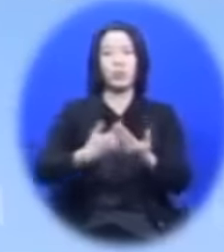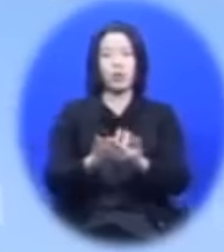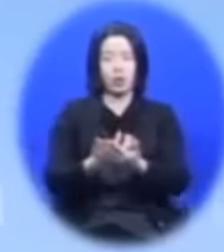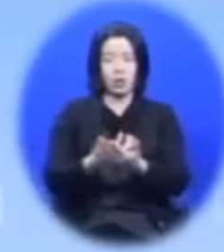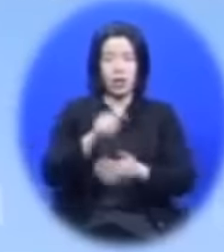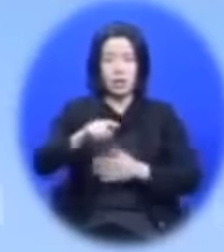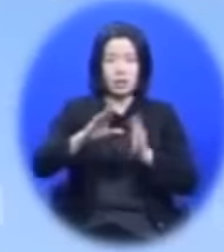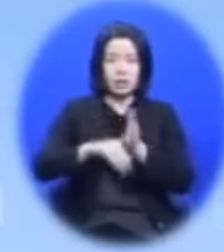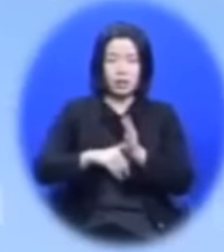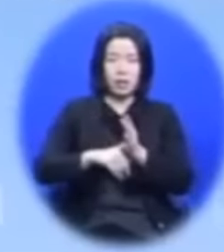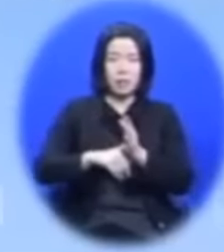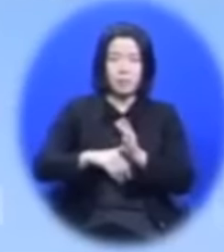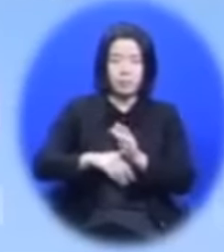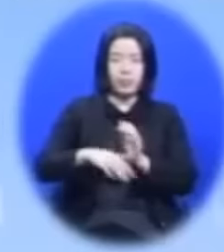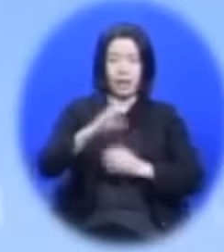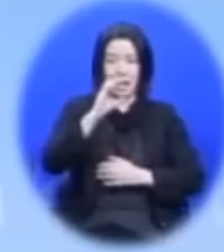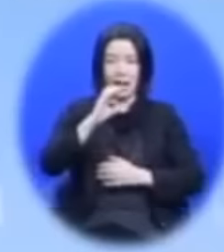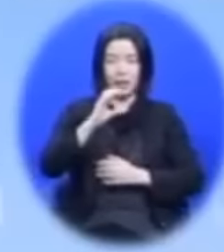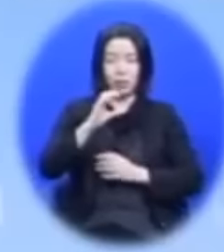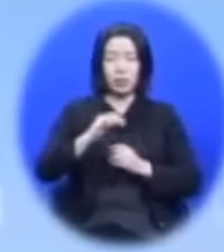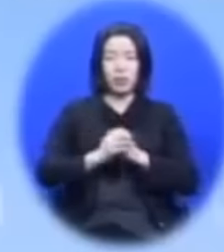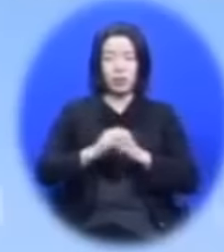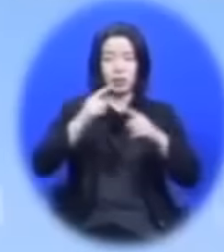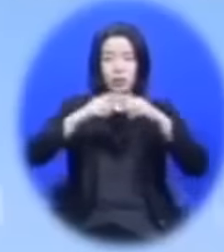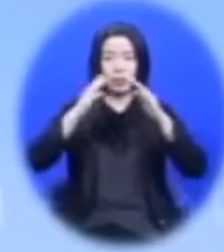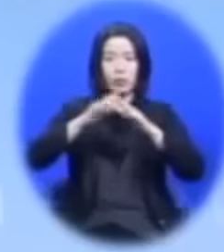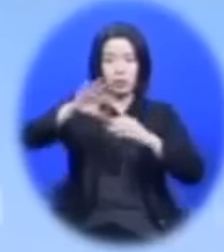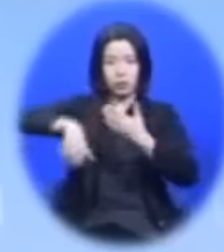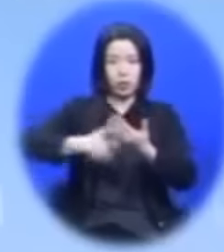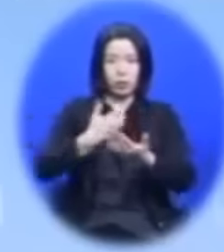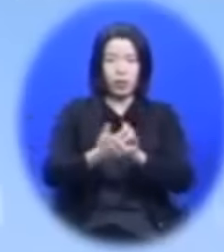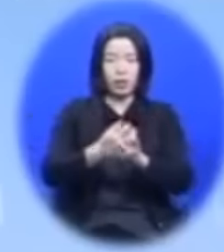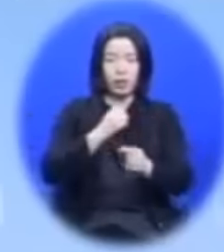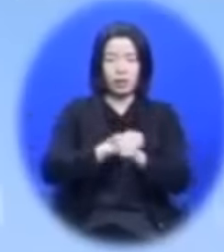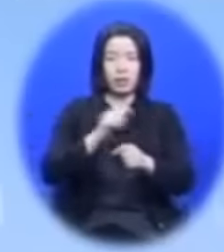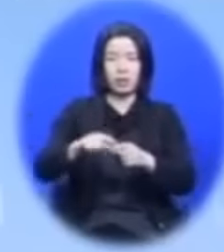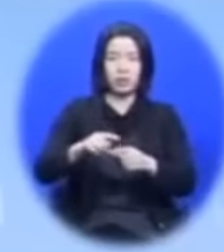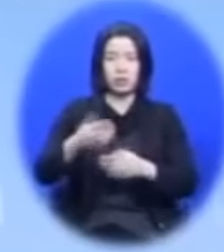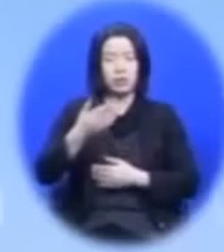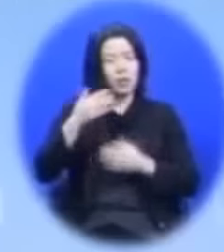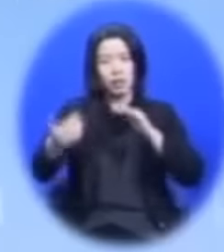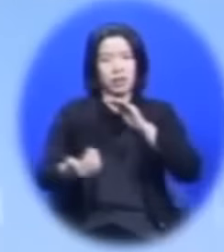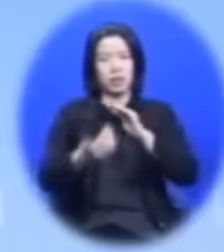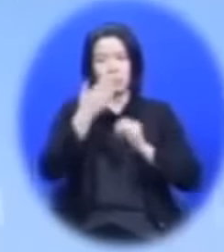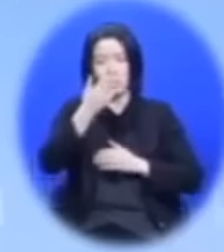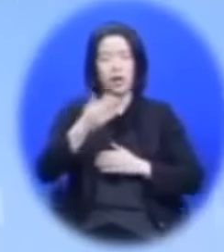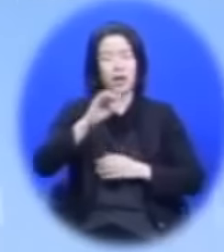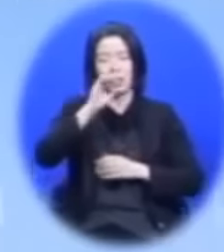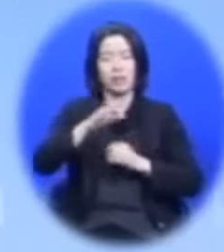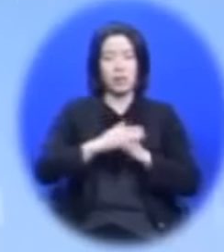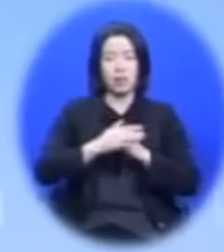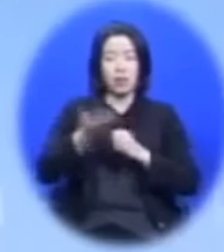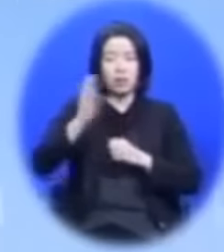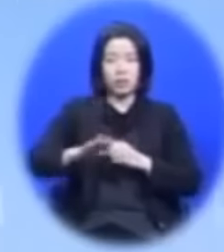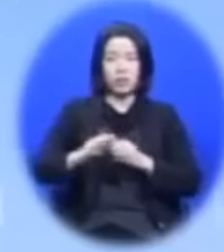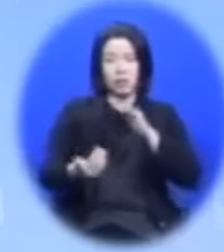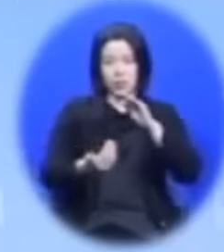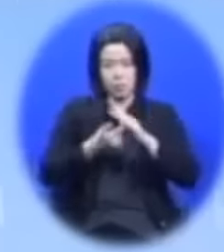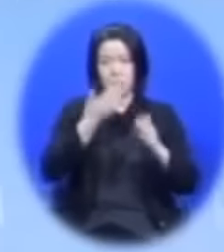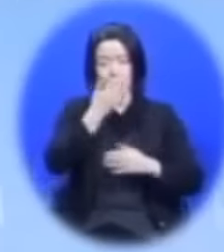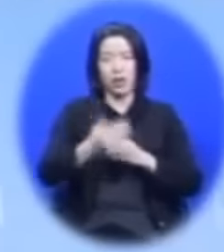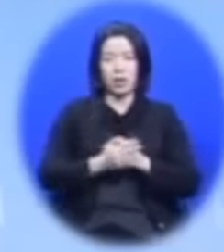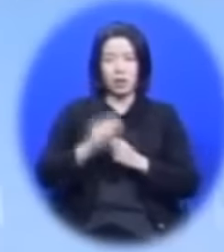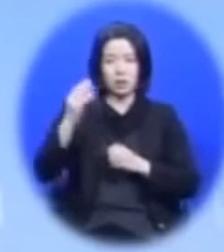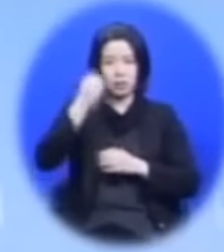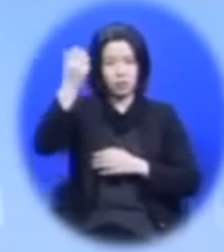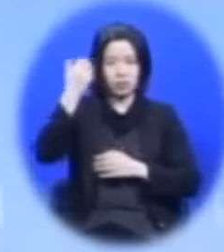그때 당시에 캐톨릭 교회를 개혁한다는 건 이건 있을 수가 없는 일 같았는데 해냅니다. 성령의 강력한